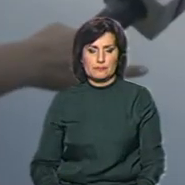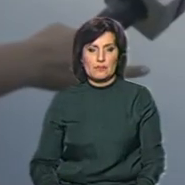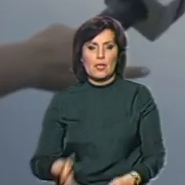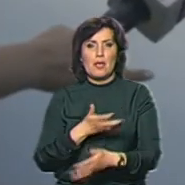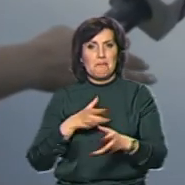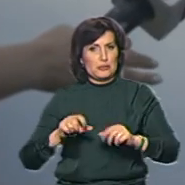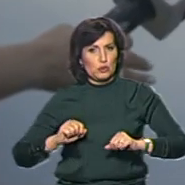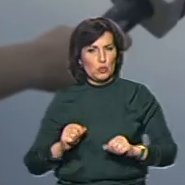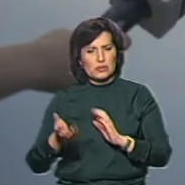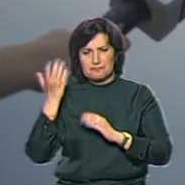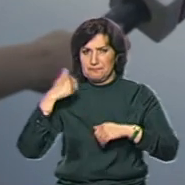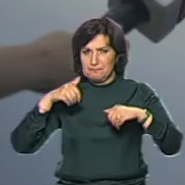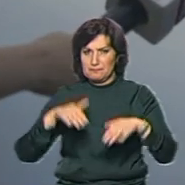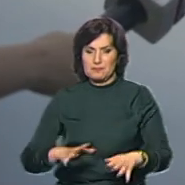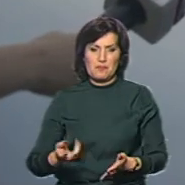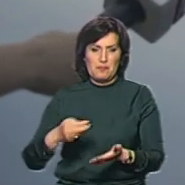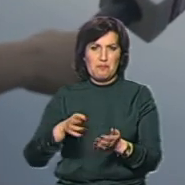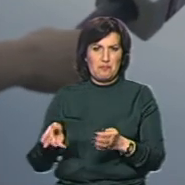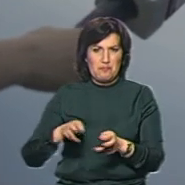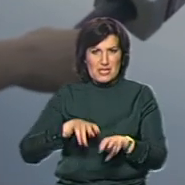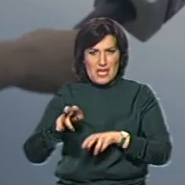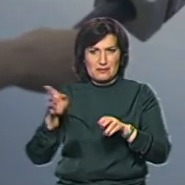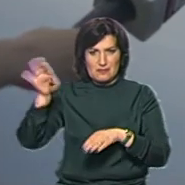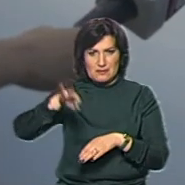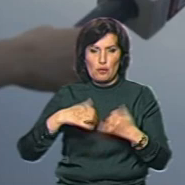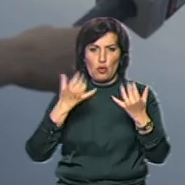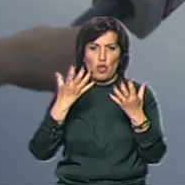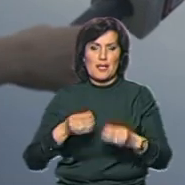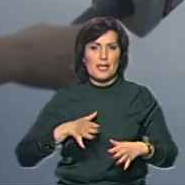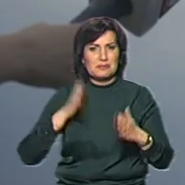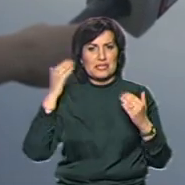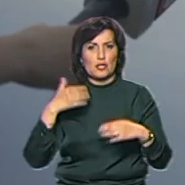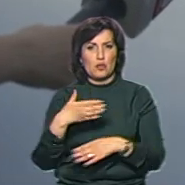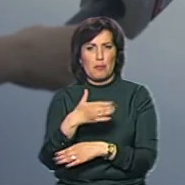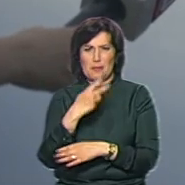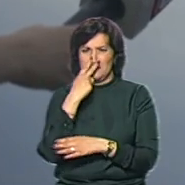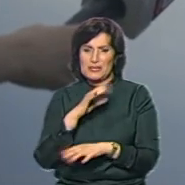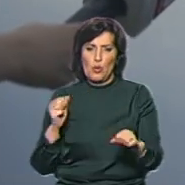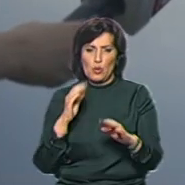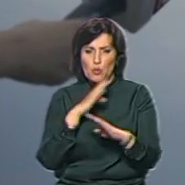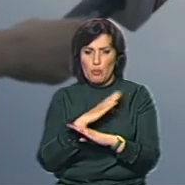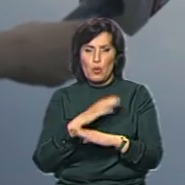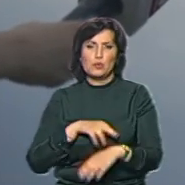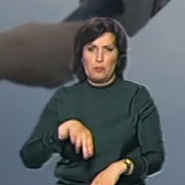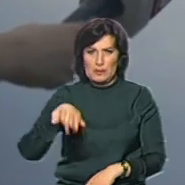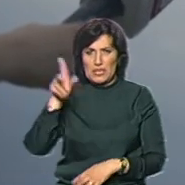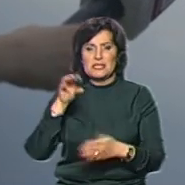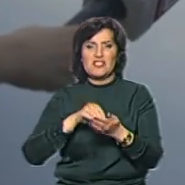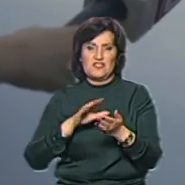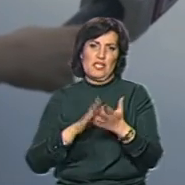Ми з друзями давно вирішили піднятися на Чатирдаг до дня кримсько-татарського прапора. Незважаючи на холодну погоду, піднялися і